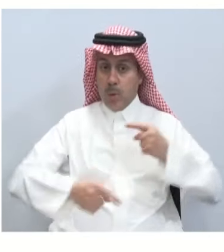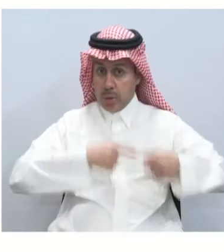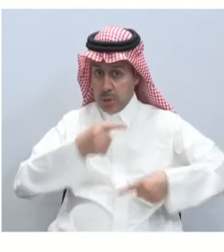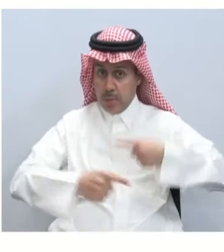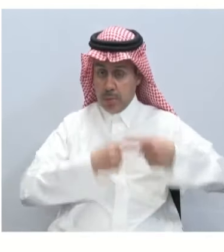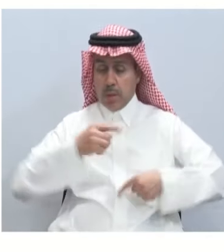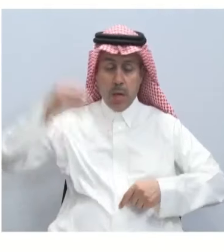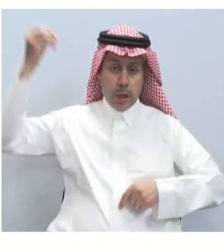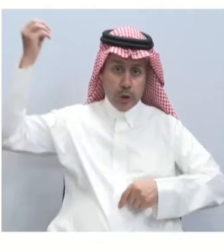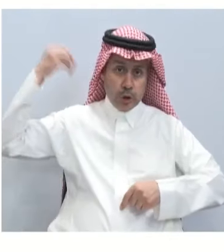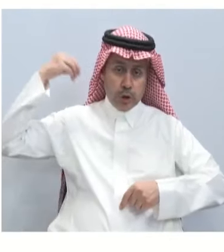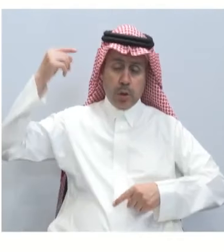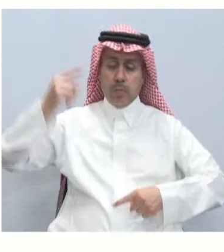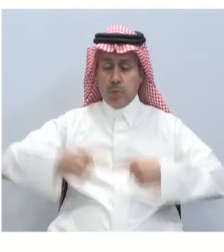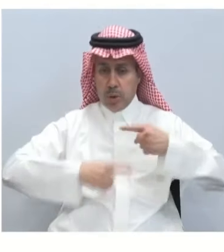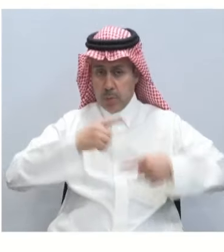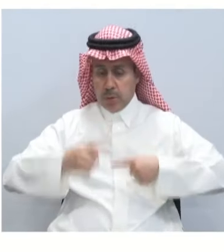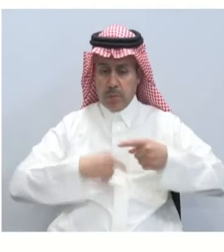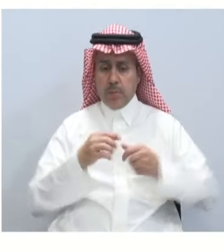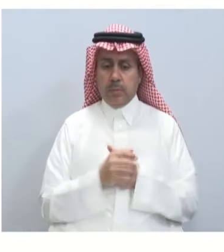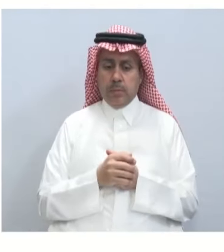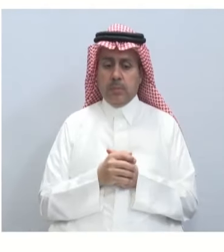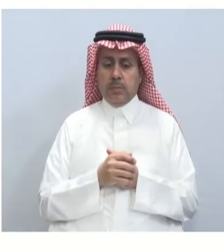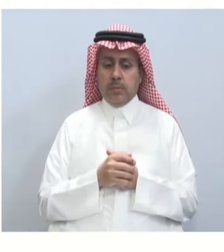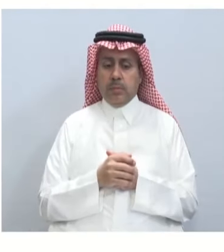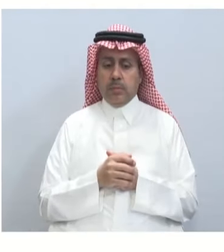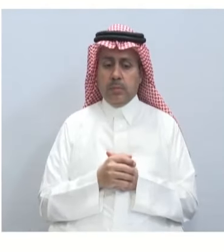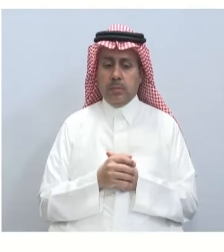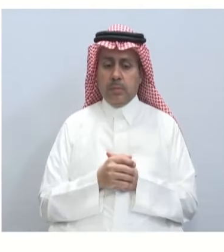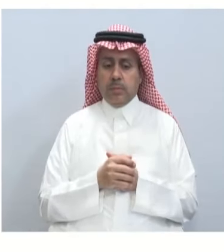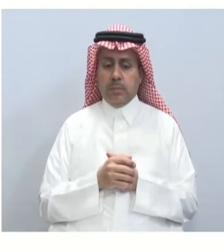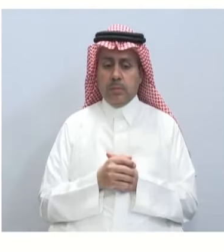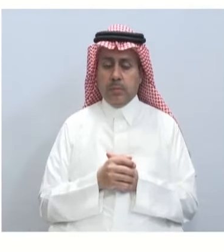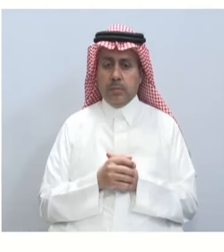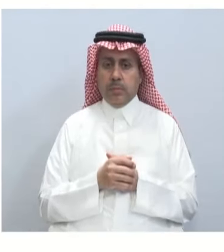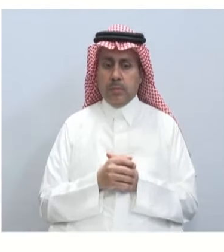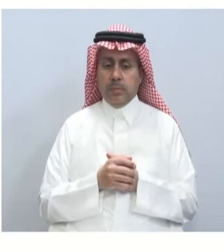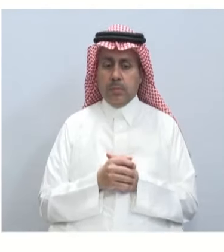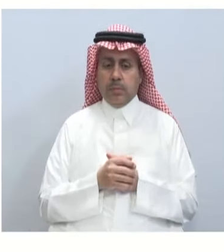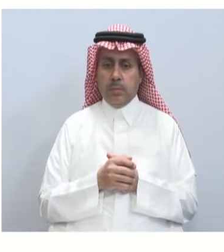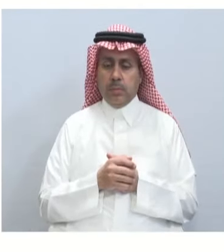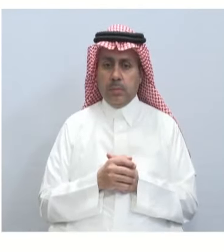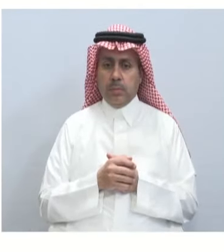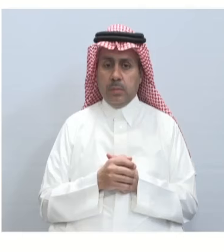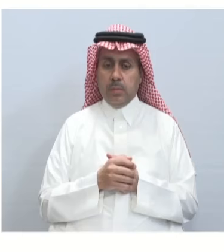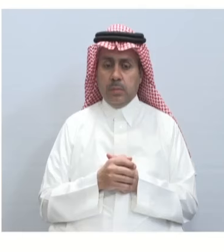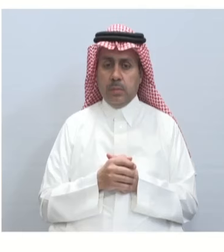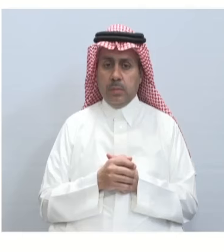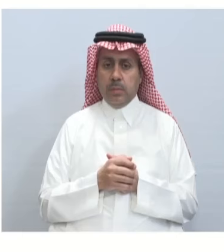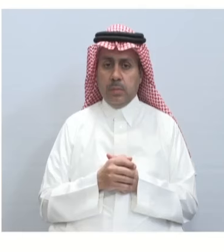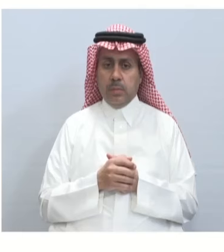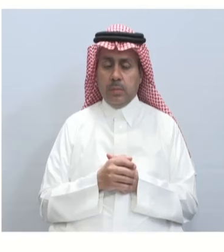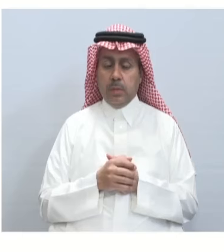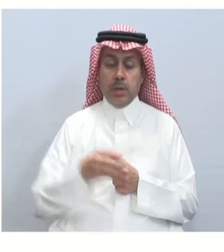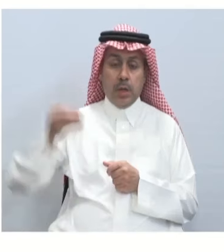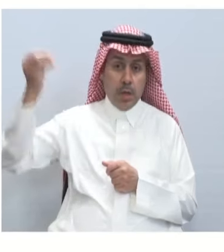اجره ما استمر ذلك الشجر والزرع وما نتج عنه اذا